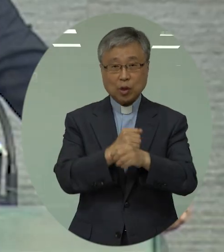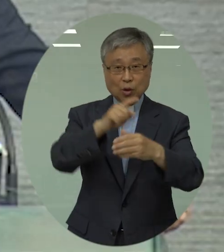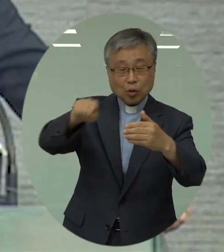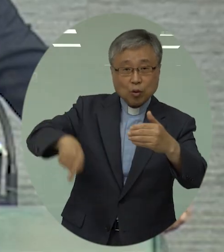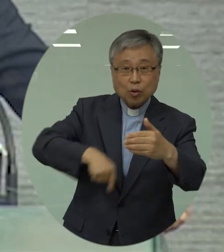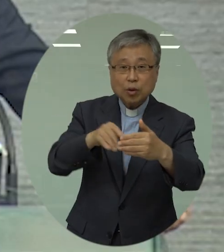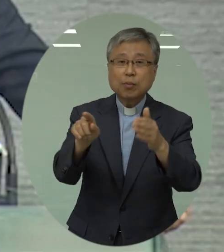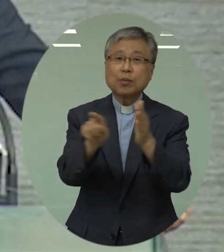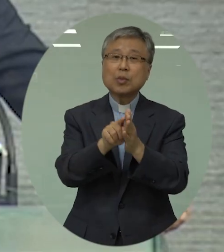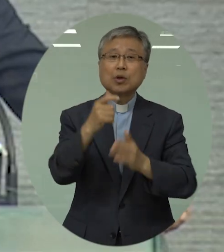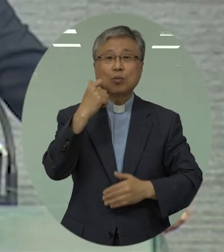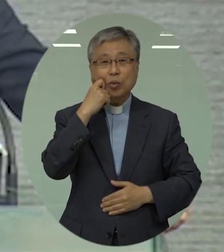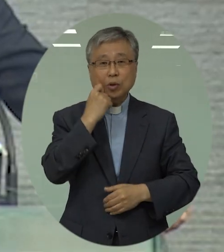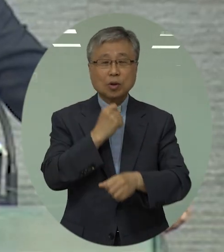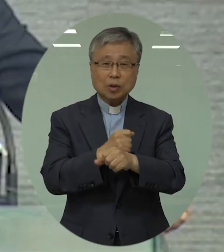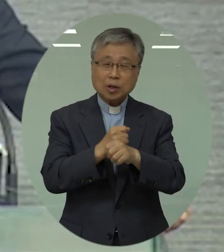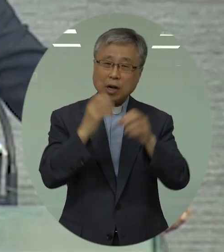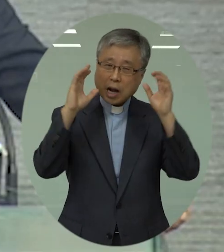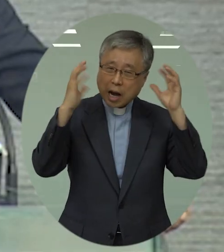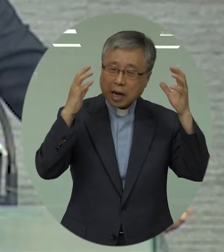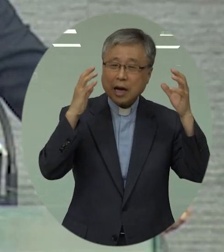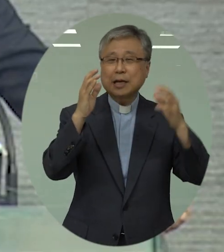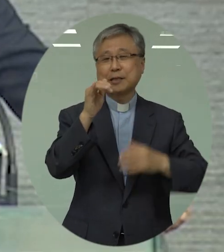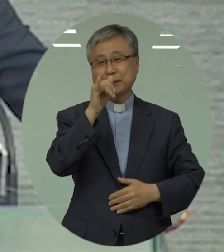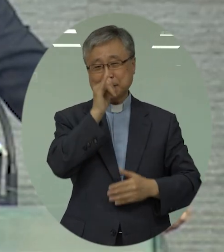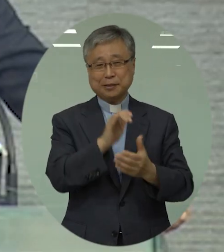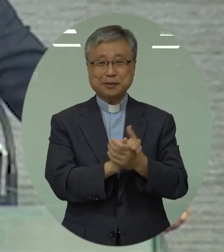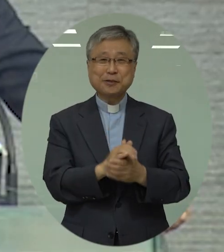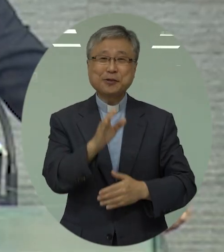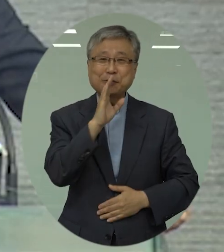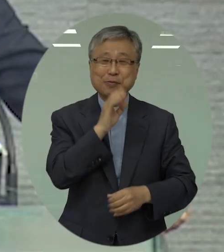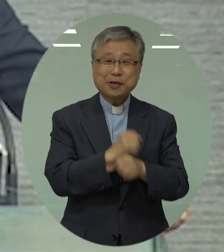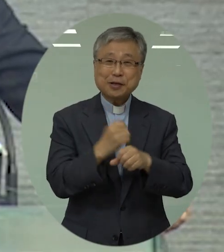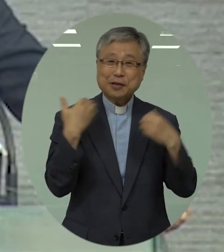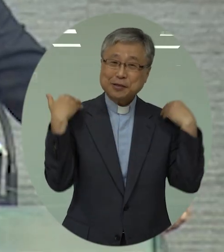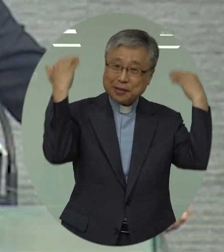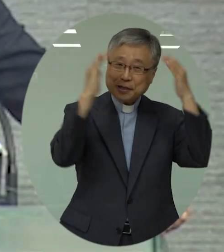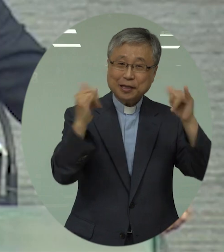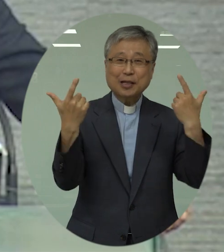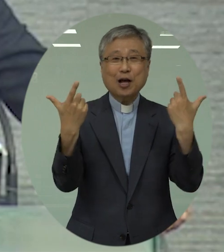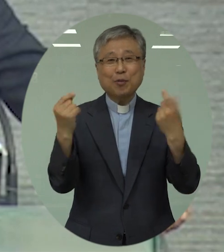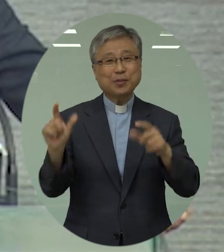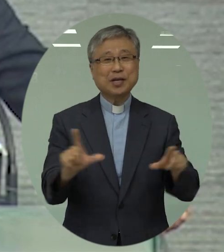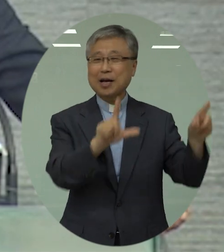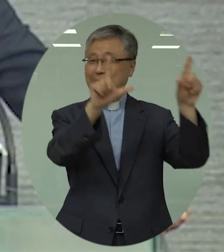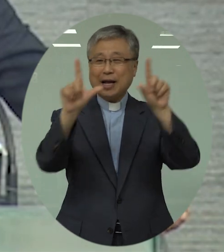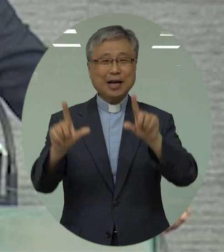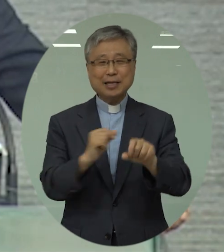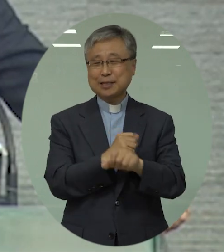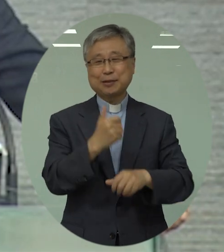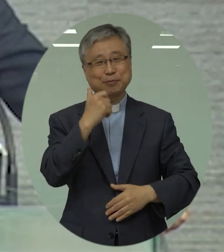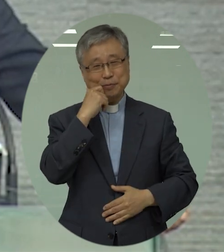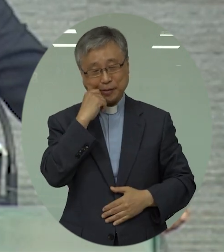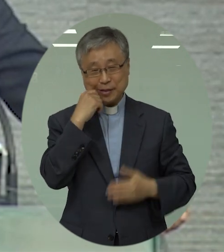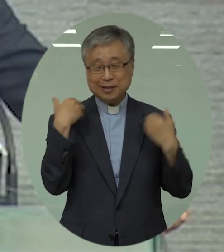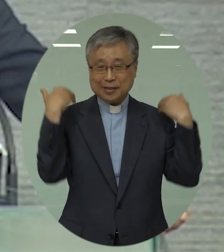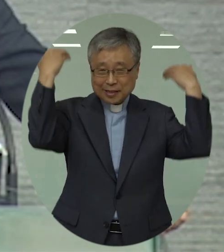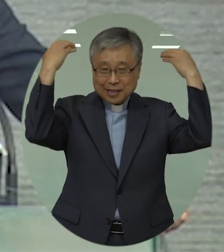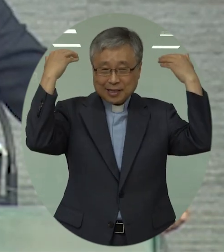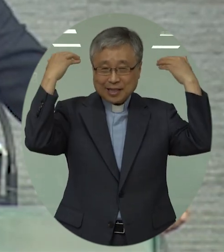속에 믿지 못하는 아이가 그대로 들어있어요. 진정한 성인다움의 생활을 방해해요. 성인 아이가 내 안에 있기